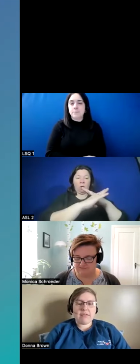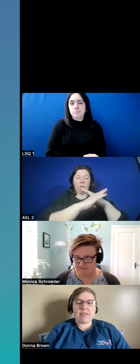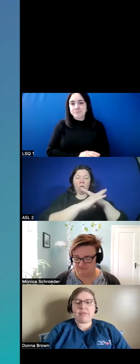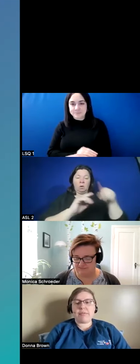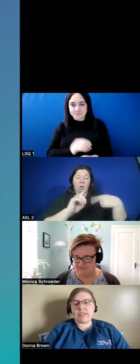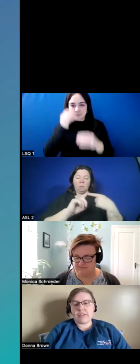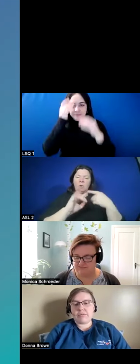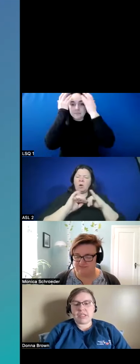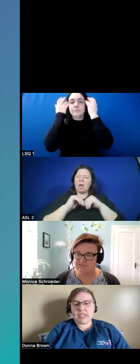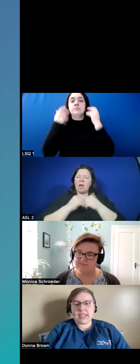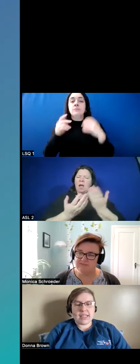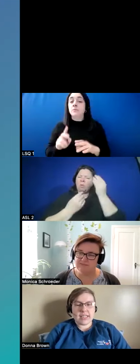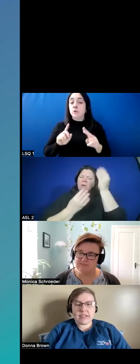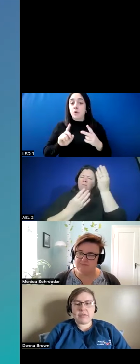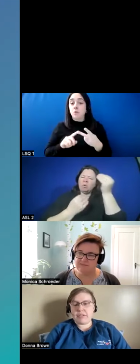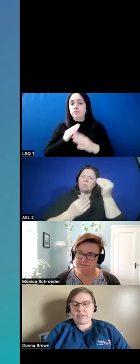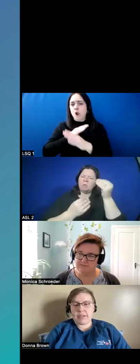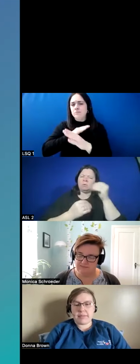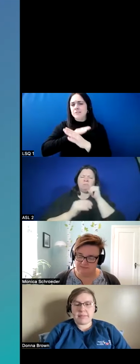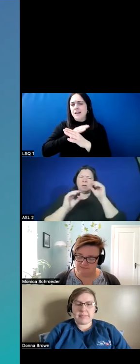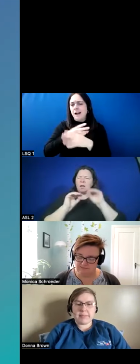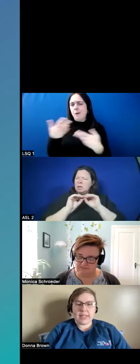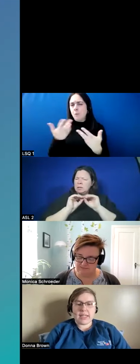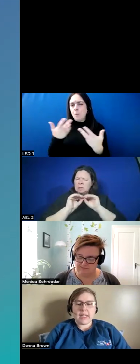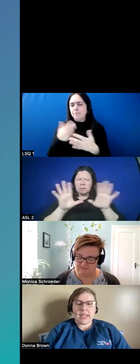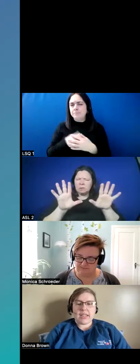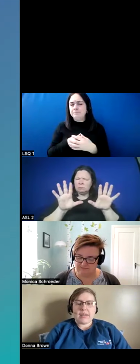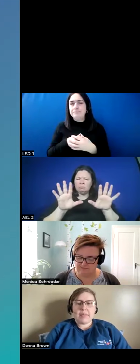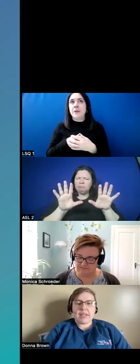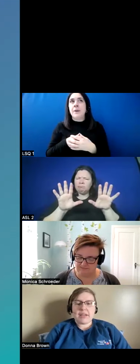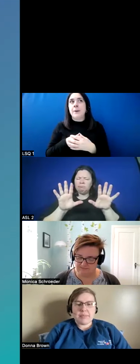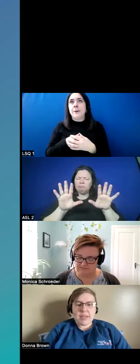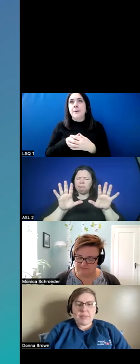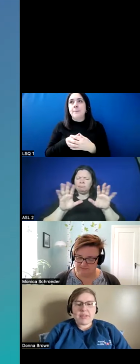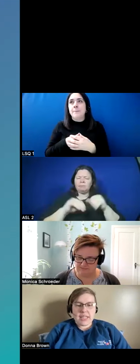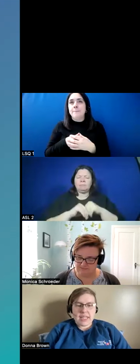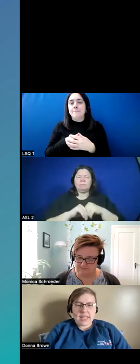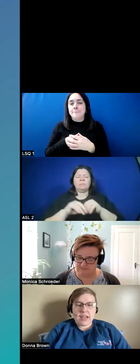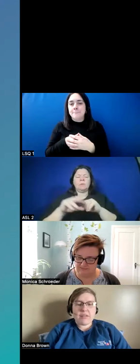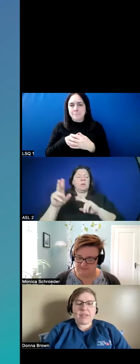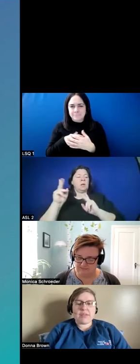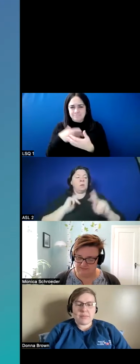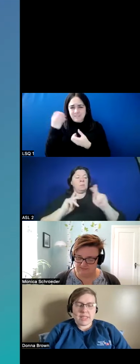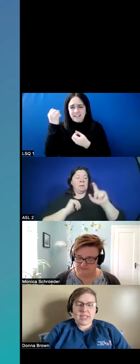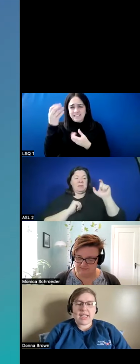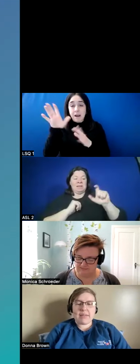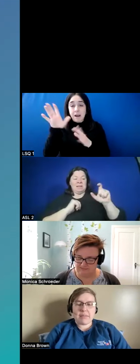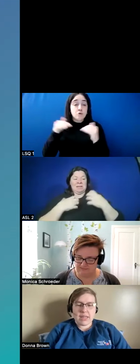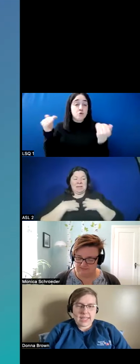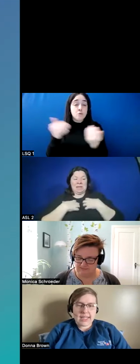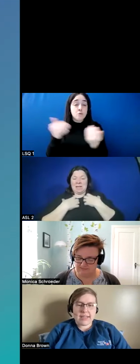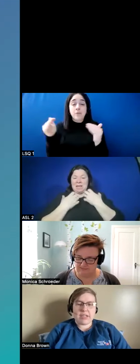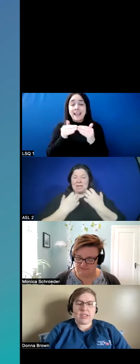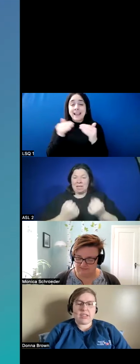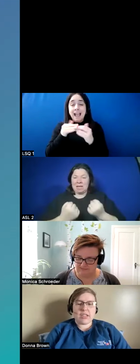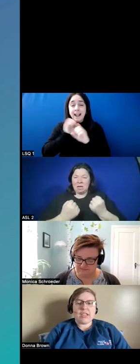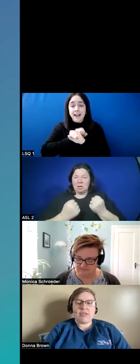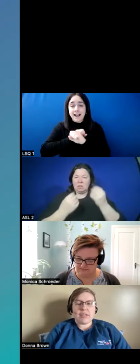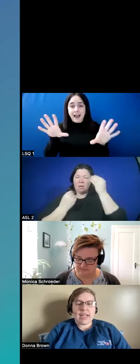Un autre obstacle, c'était la manière dont les renseignements n'étaient pas clairs pour tout le monde. Les gens ont besoin